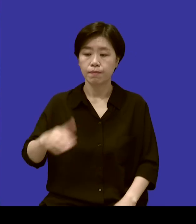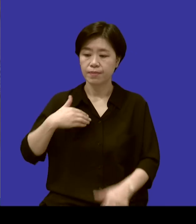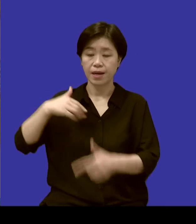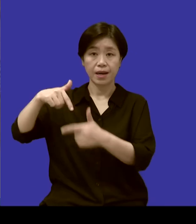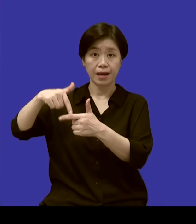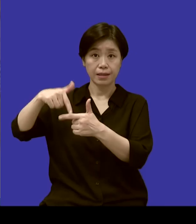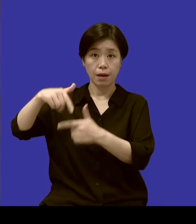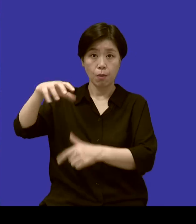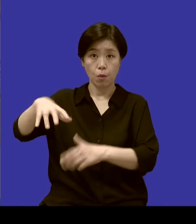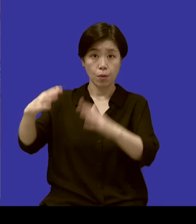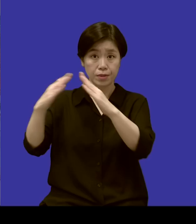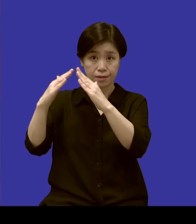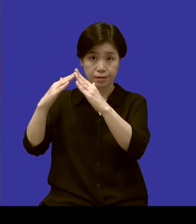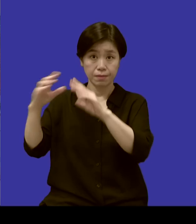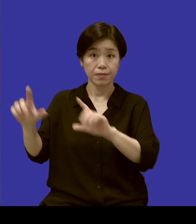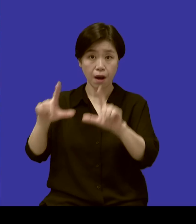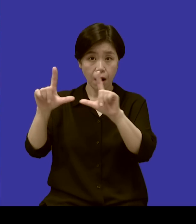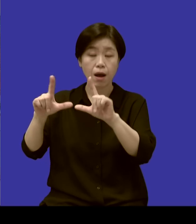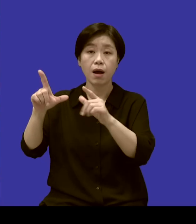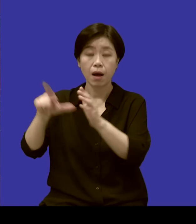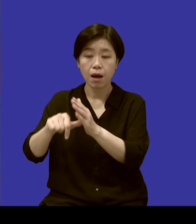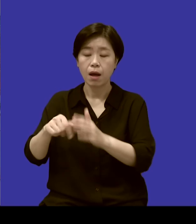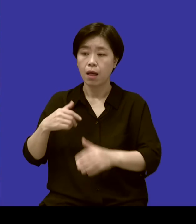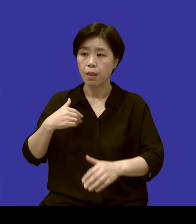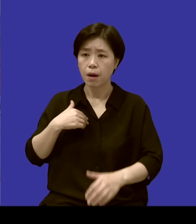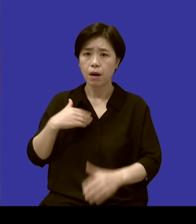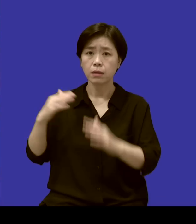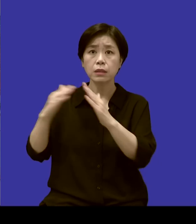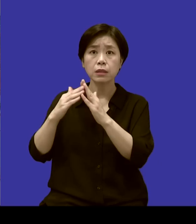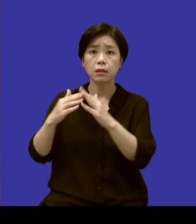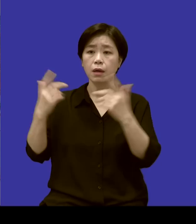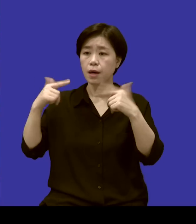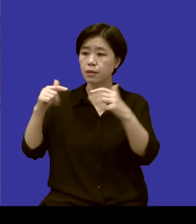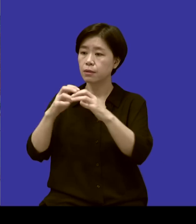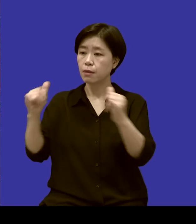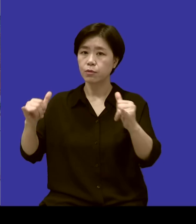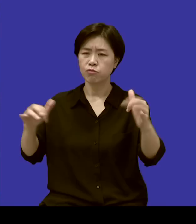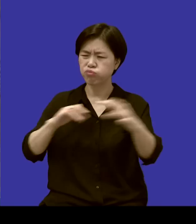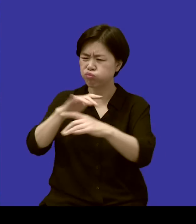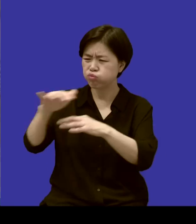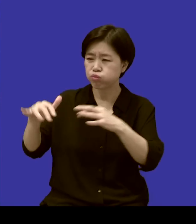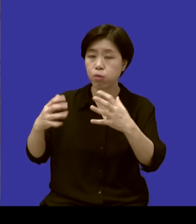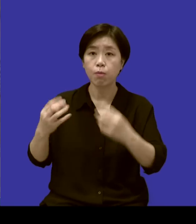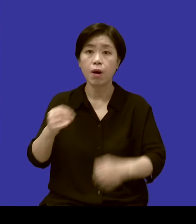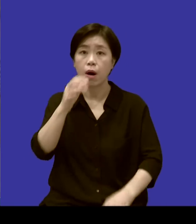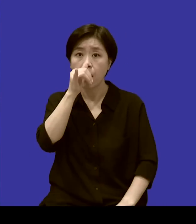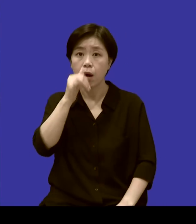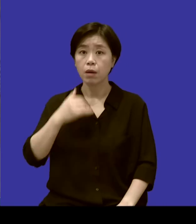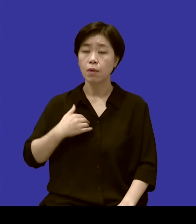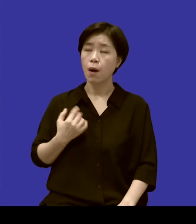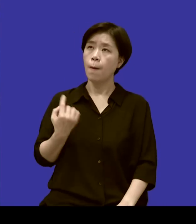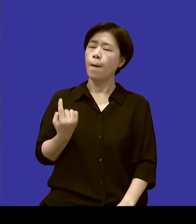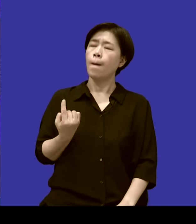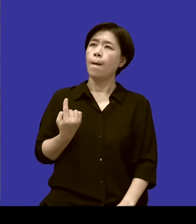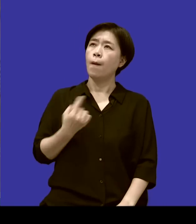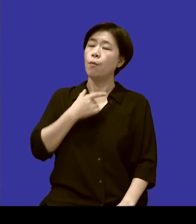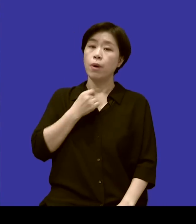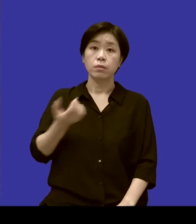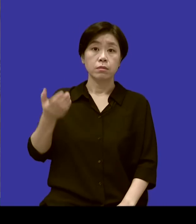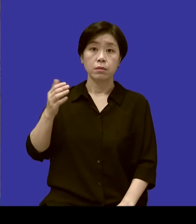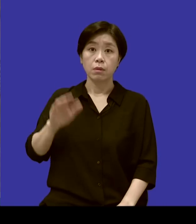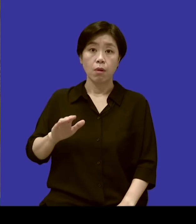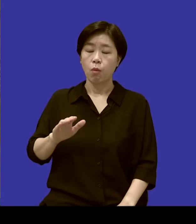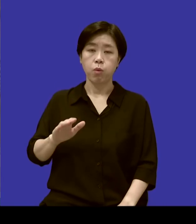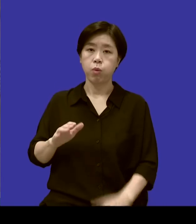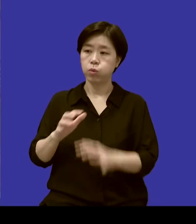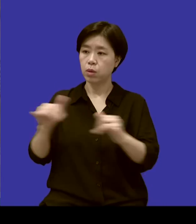우리 집은 대합실이었어요. 가족들도 많이 와 있고 친구들도 많이 와 예. 있고 난 혼자 있고 싶은데 날마다 집이 버글버글 사람이